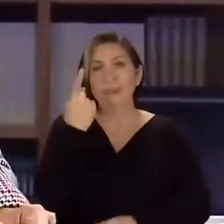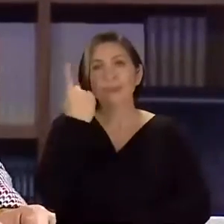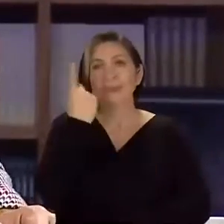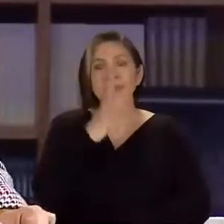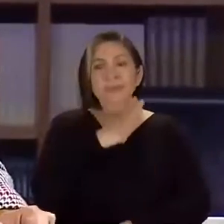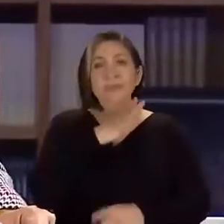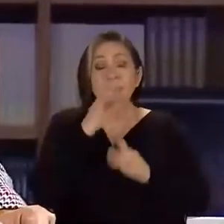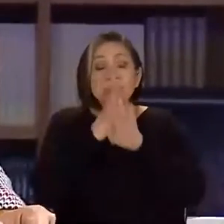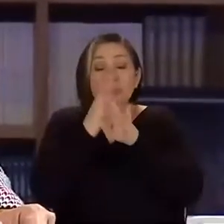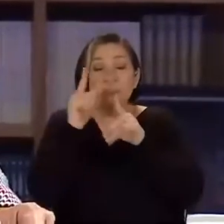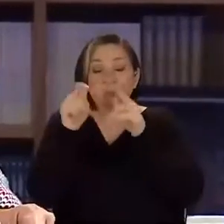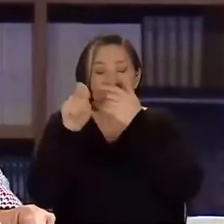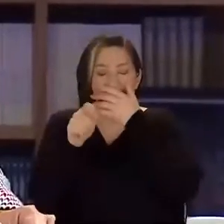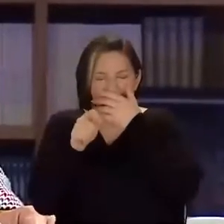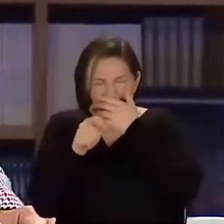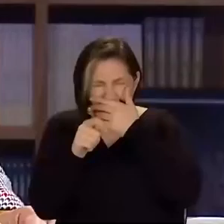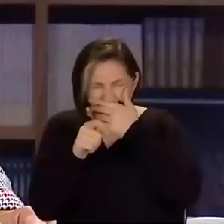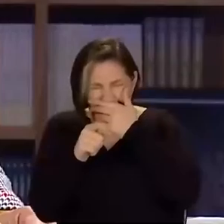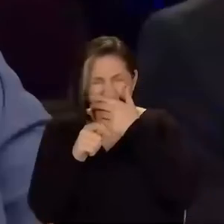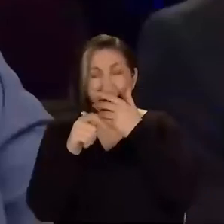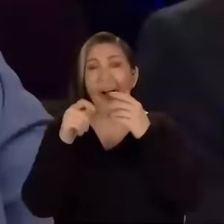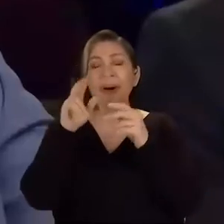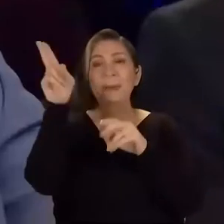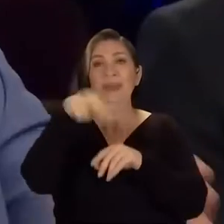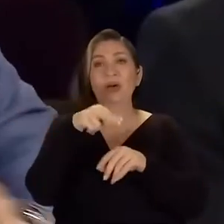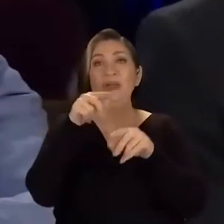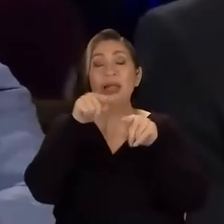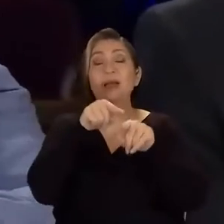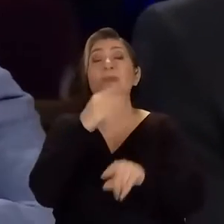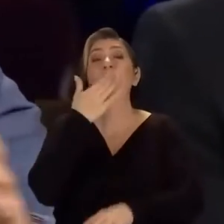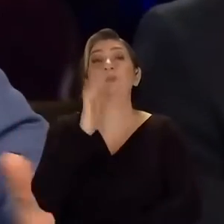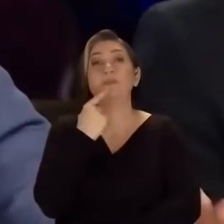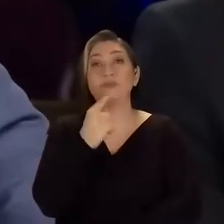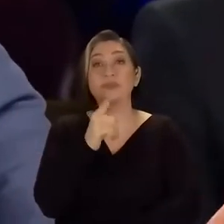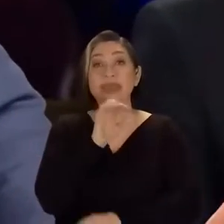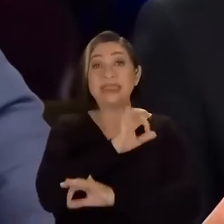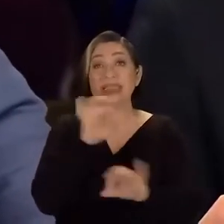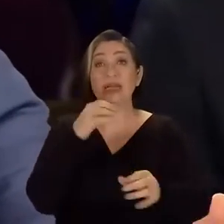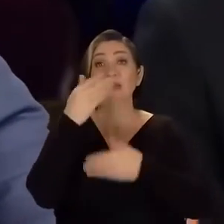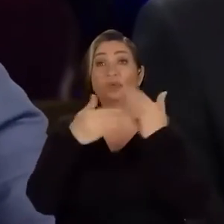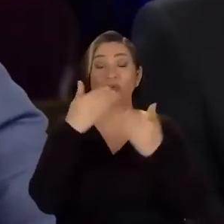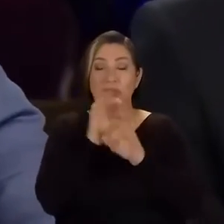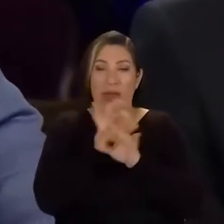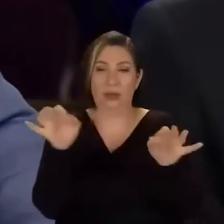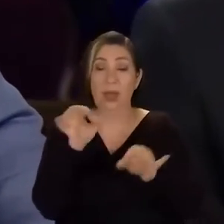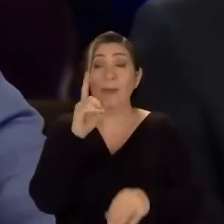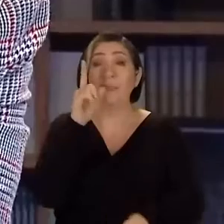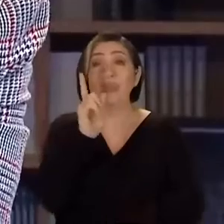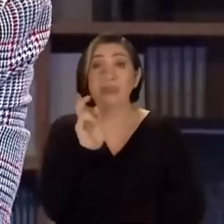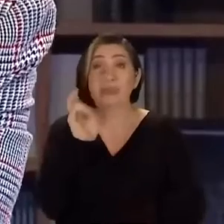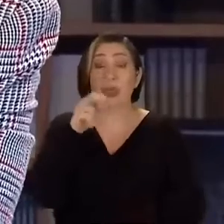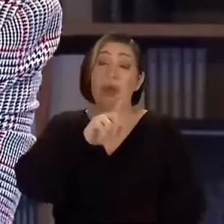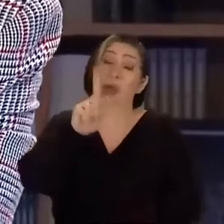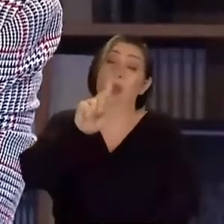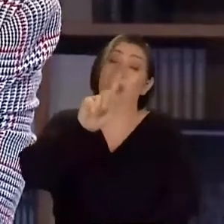var. Niye bunu yapıyor? Nasıl yapıyor bunu? Bu arada Bitcoin takip edilemez de değil. Yani tabii. Az önce çok net anlatıldı. Her şey ortada. Hayır, onun için birisinin kalkıp